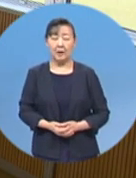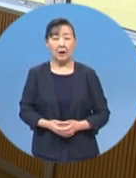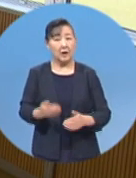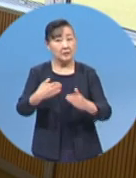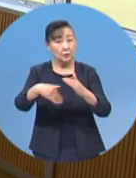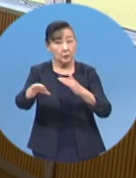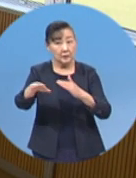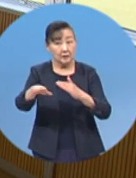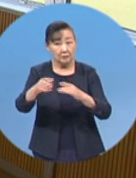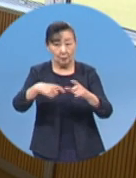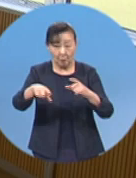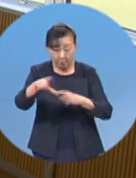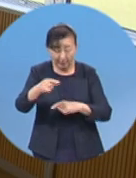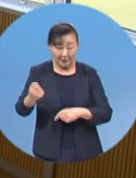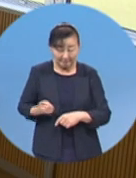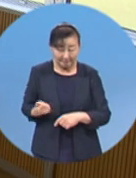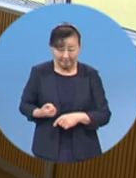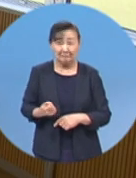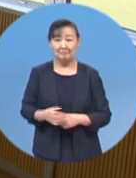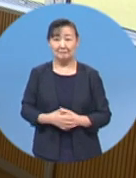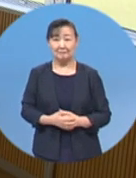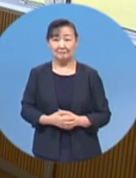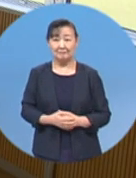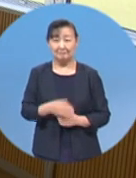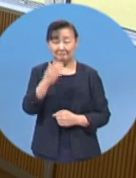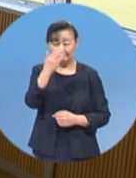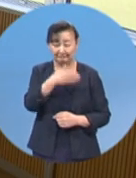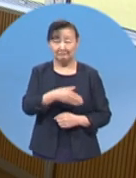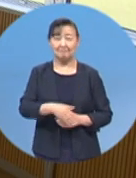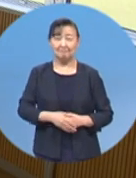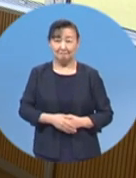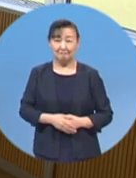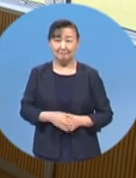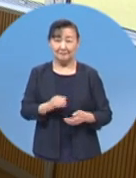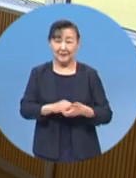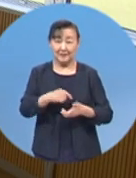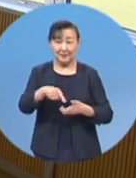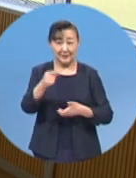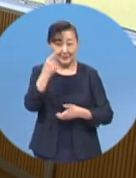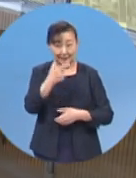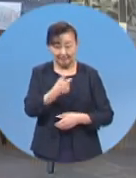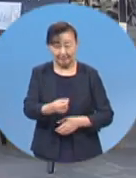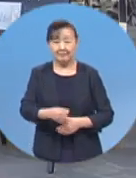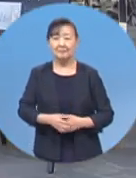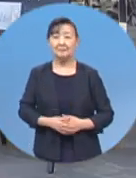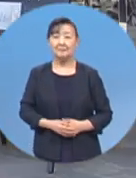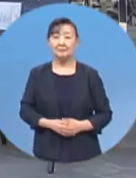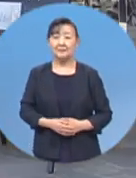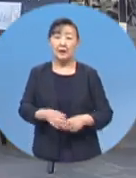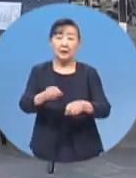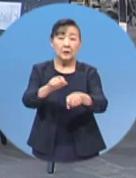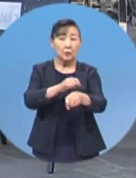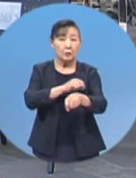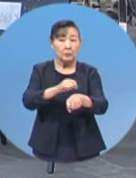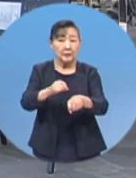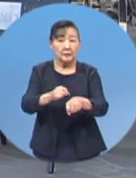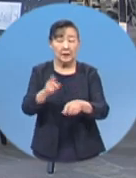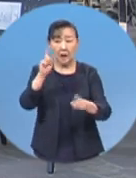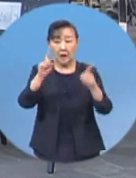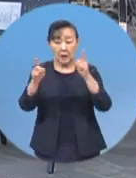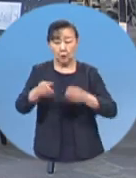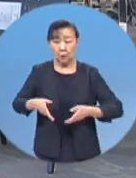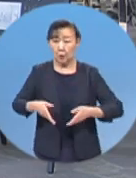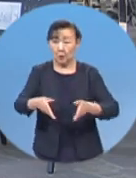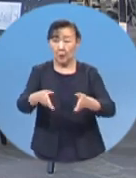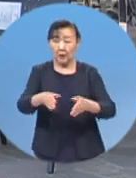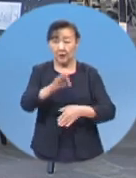行くともっと面白いですよ。 本当ですか。ぜひ行ってみたいです。 特別に遊歩道からの野